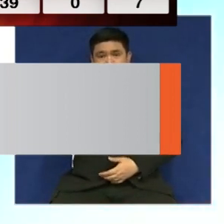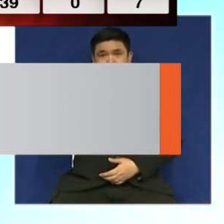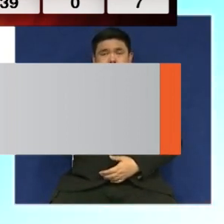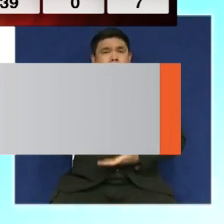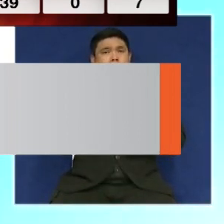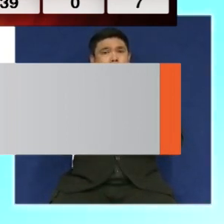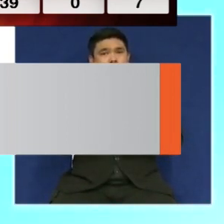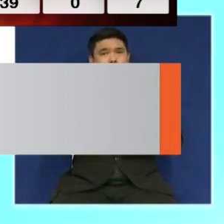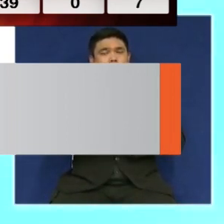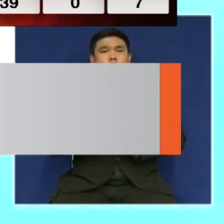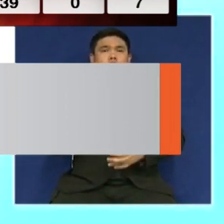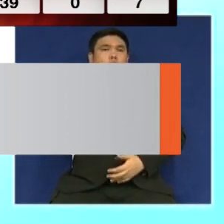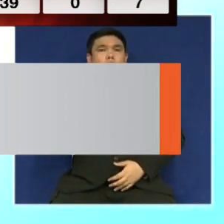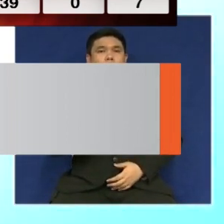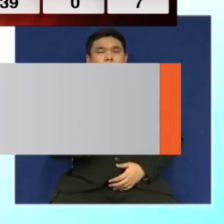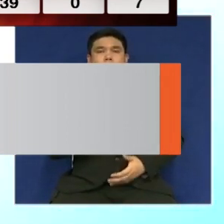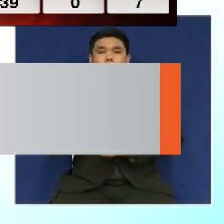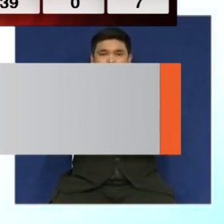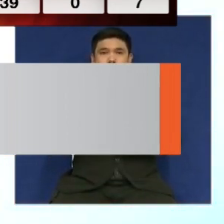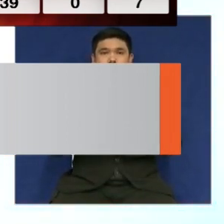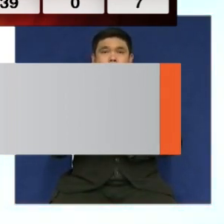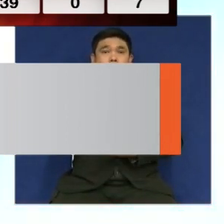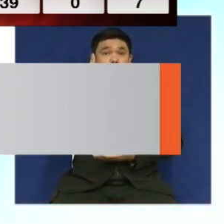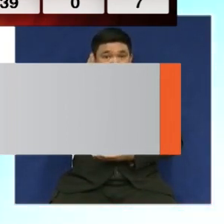ณ์เป็นยังไงบ้างในแต่ละจุดนะครับขอเชิญ